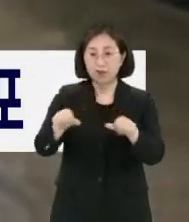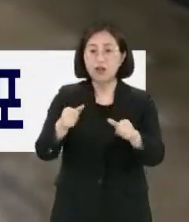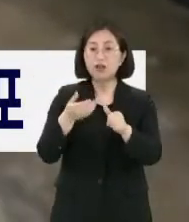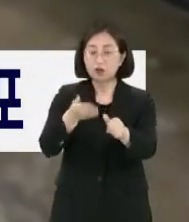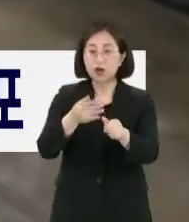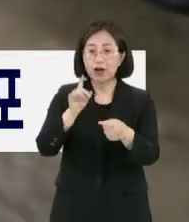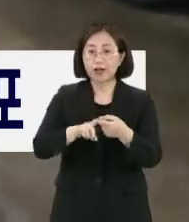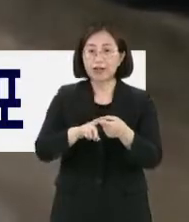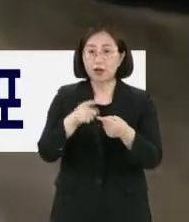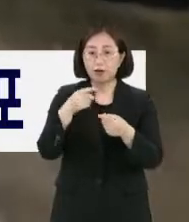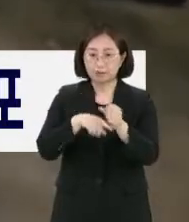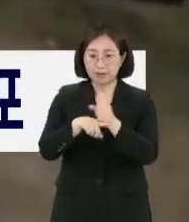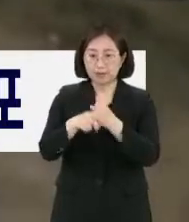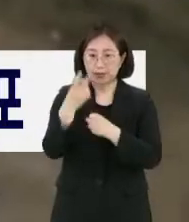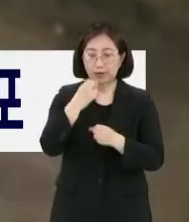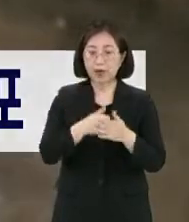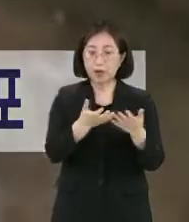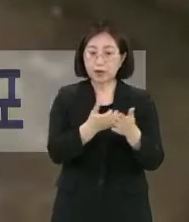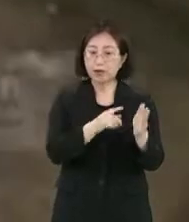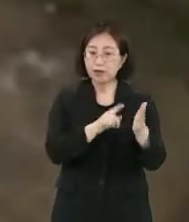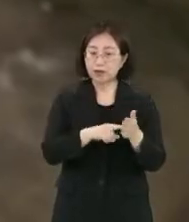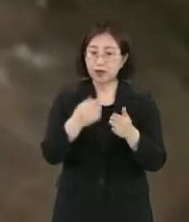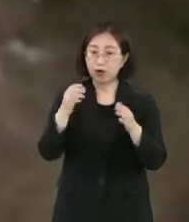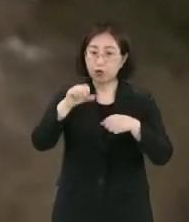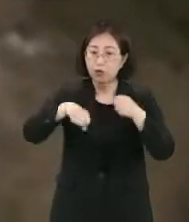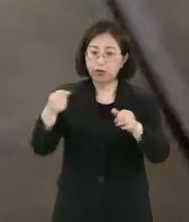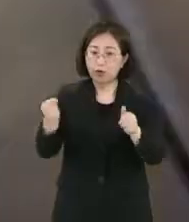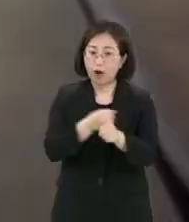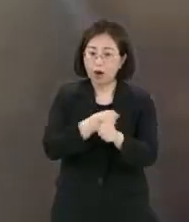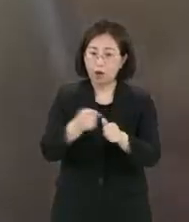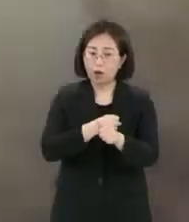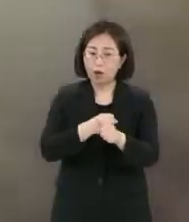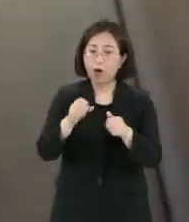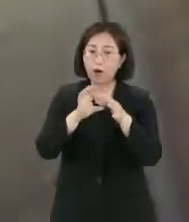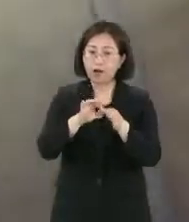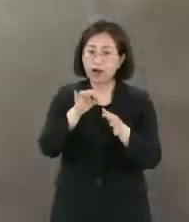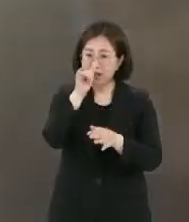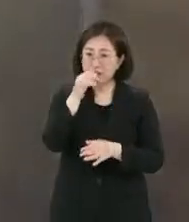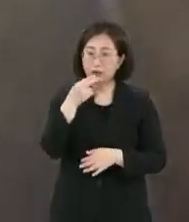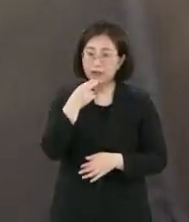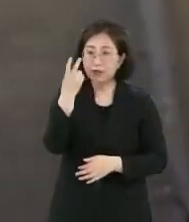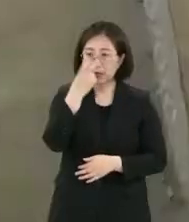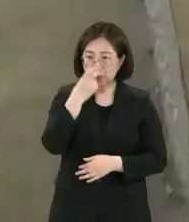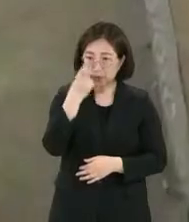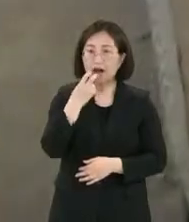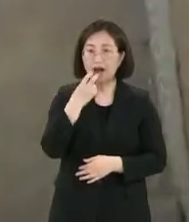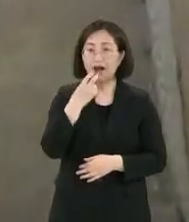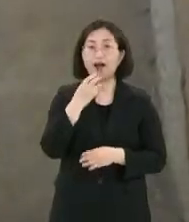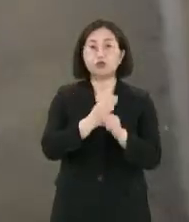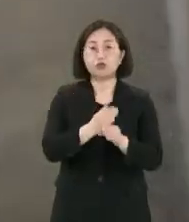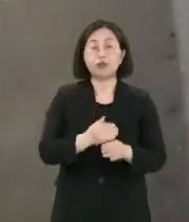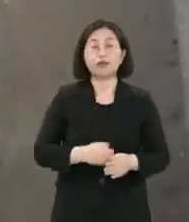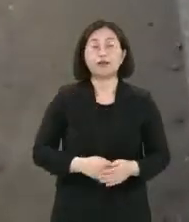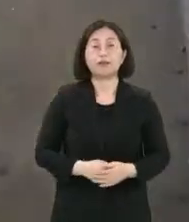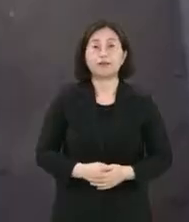경찰은 동물권단체의 주장에 따라 과거 학대 사건과의 연관성 여부 등을 파악해 동물학대 혐의도 조사